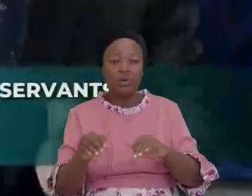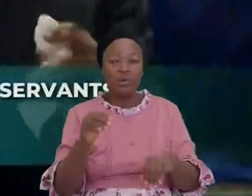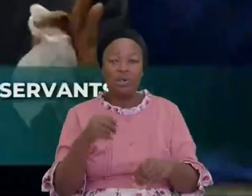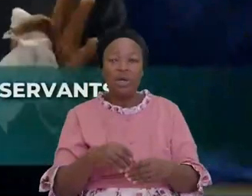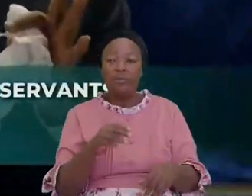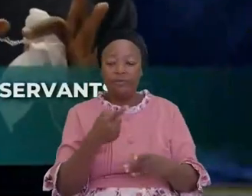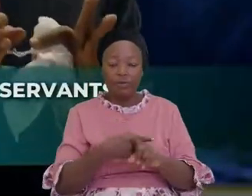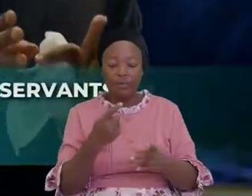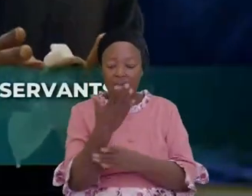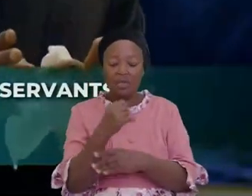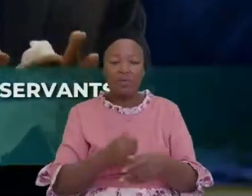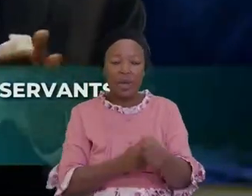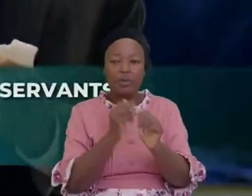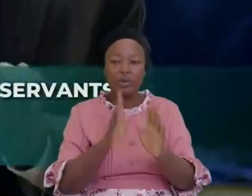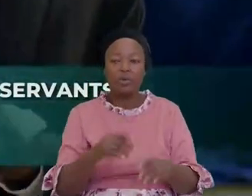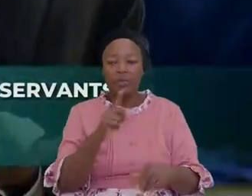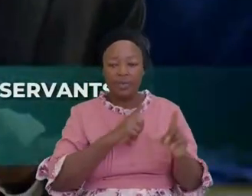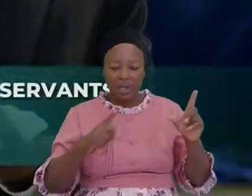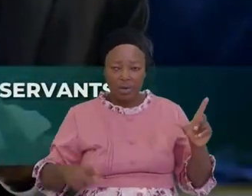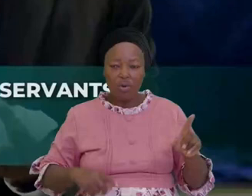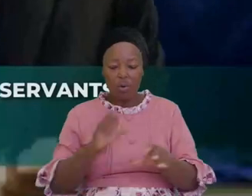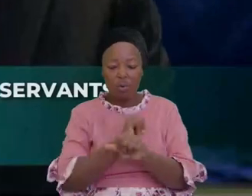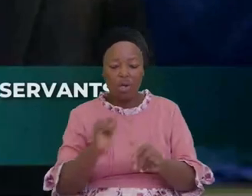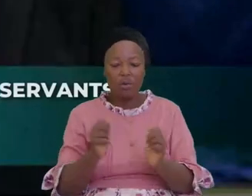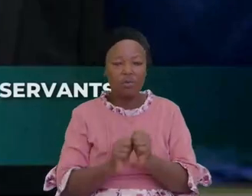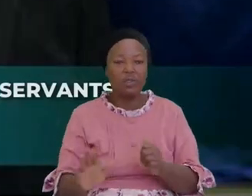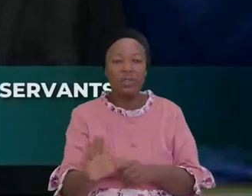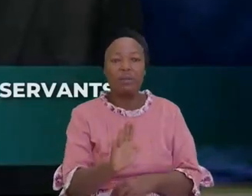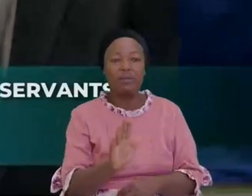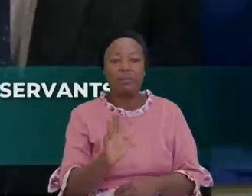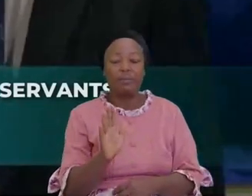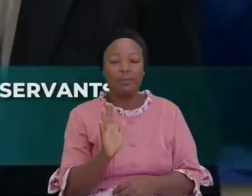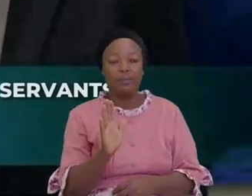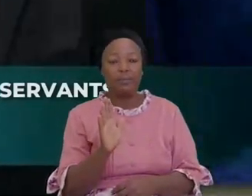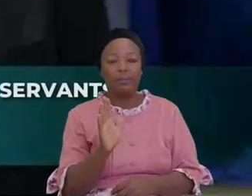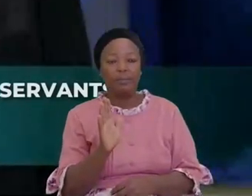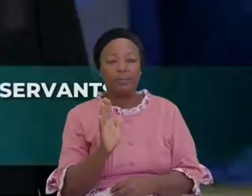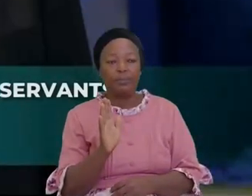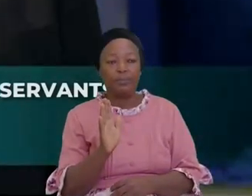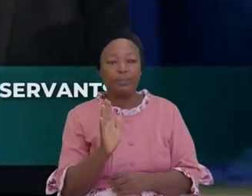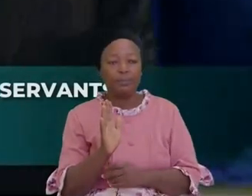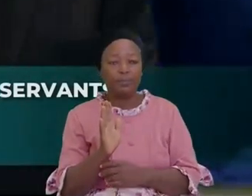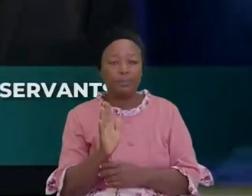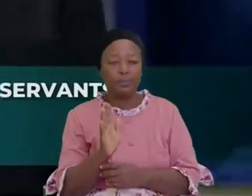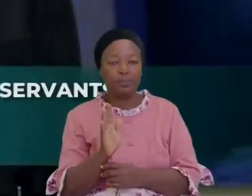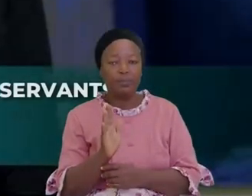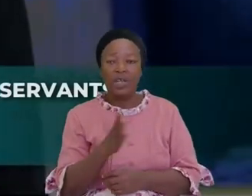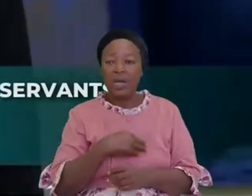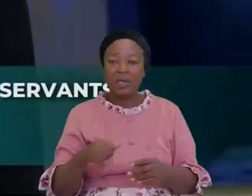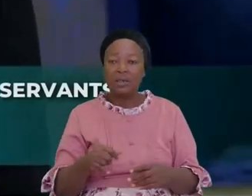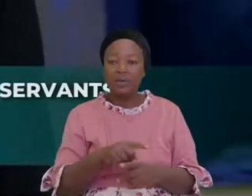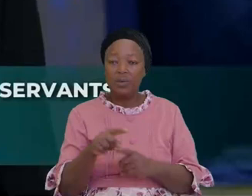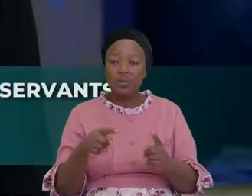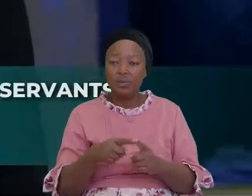et plusieurs miracles et prodiges étaient accomplis par les mains des apôtres, le Seigneur travaillait avec